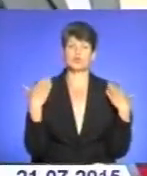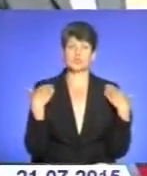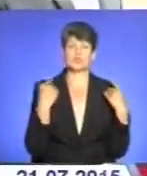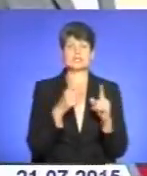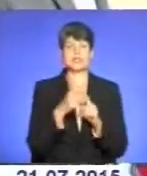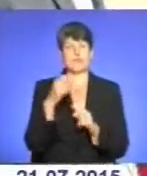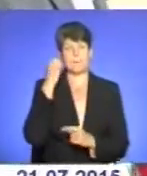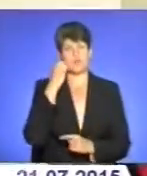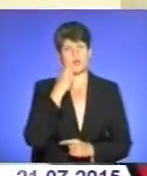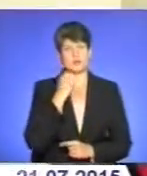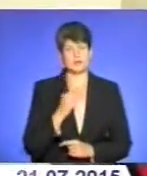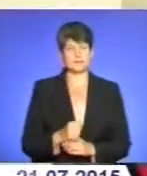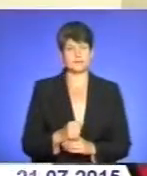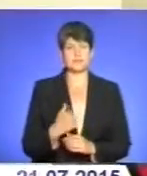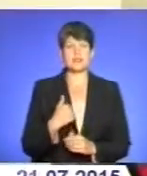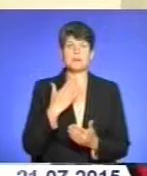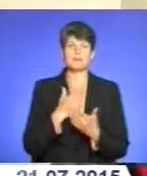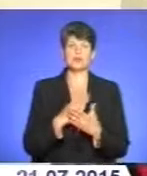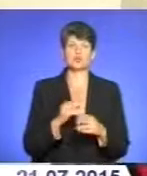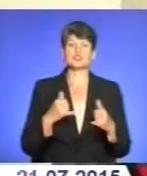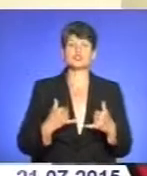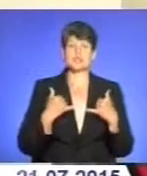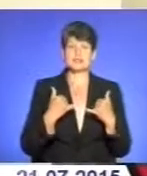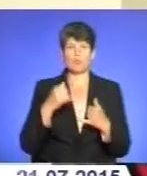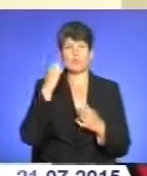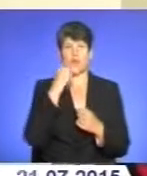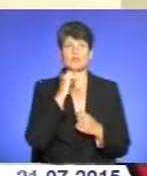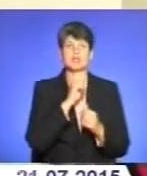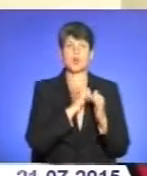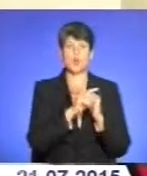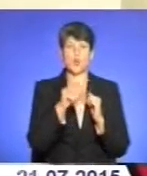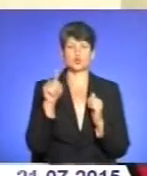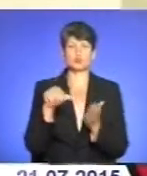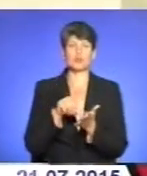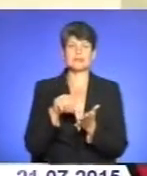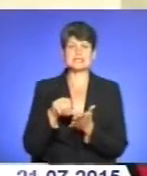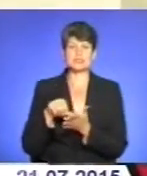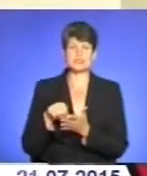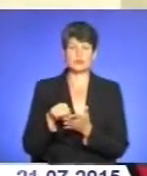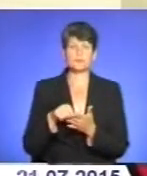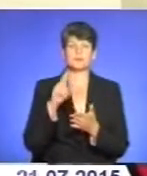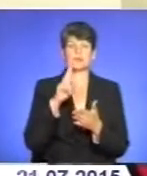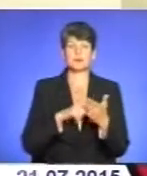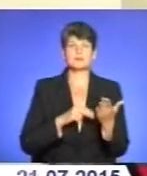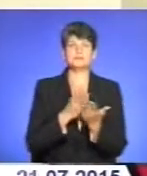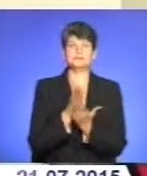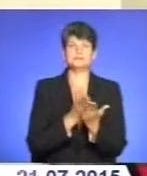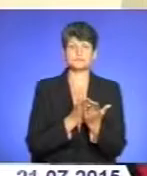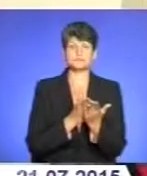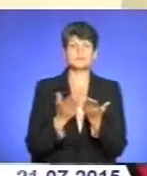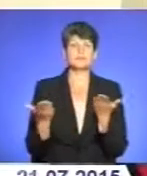подяки. Я маю честь подякувати кожному представнику фіскальної служби,